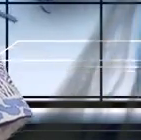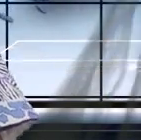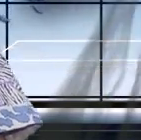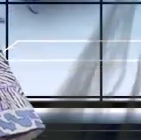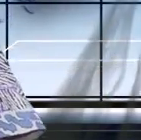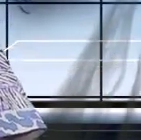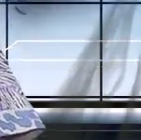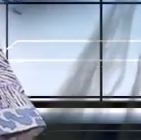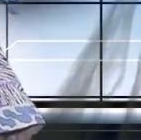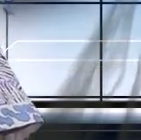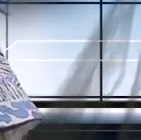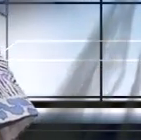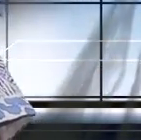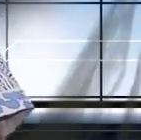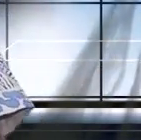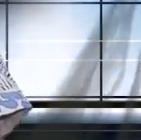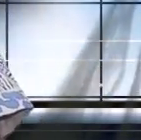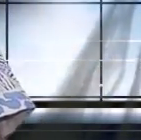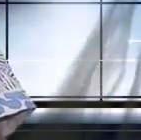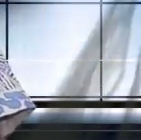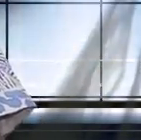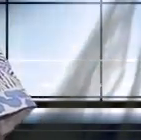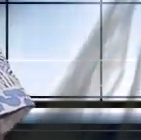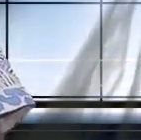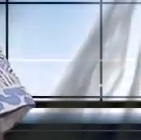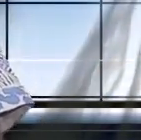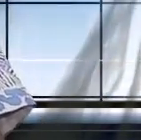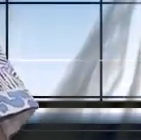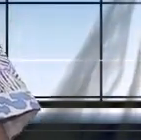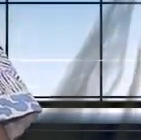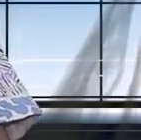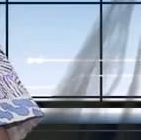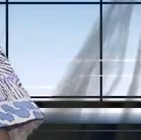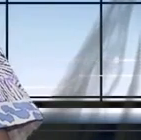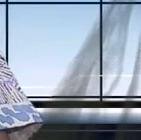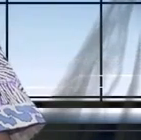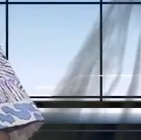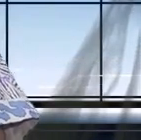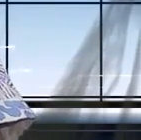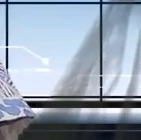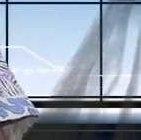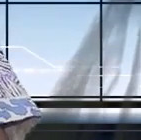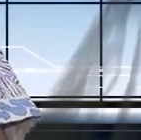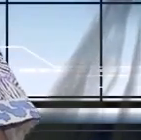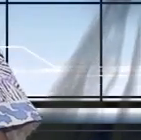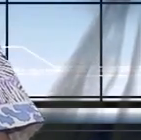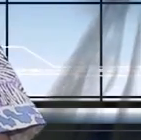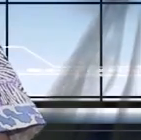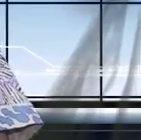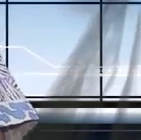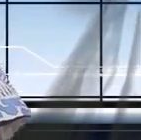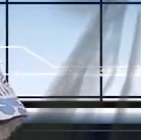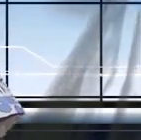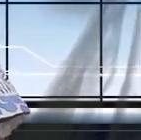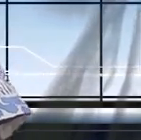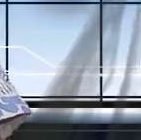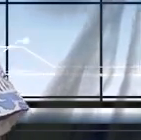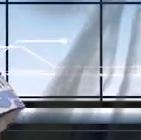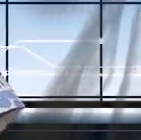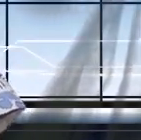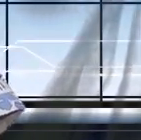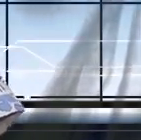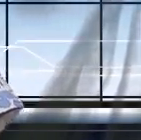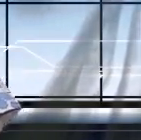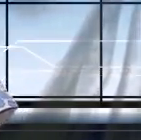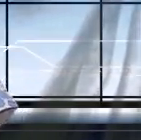onye na-etolite etolite. Ya wee bụrụ oge aramahụ, ihe dịrị gị mfe. Otu ọbụla o